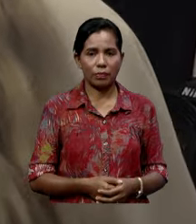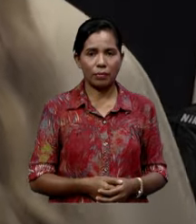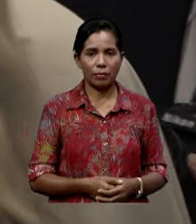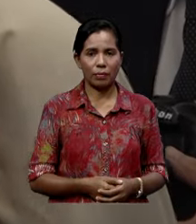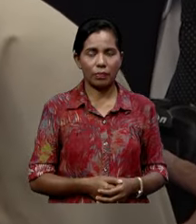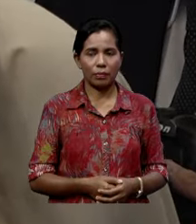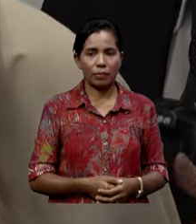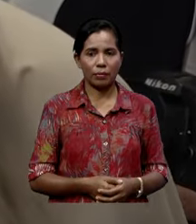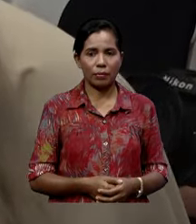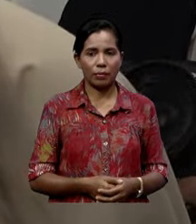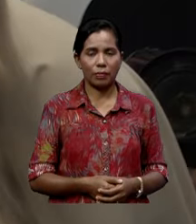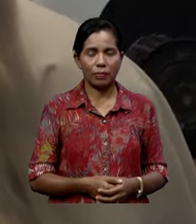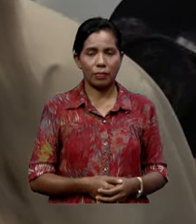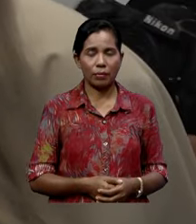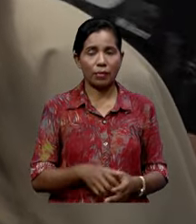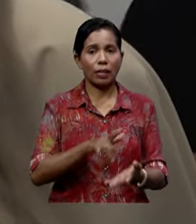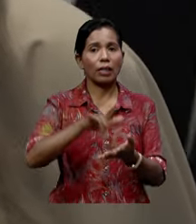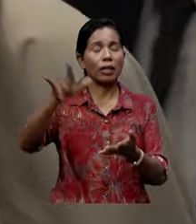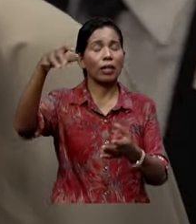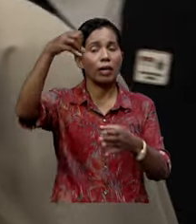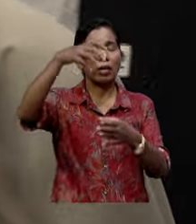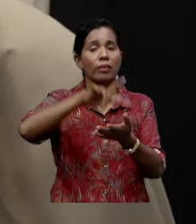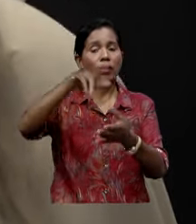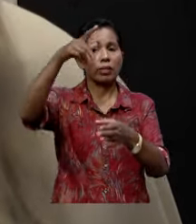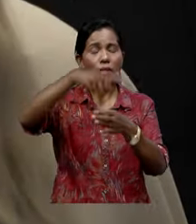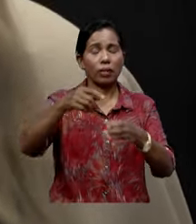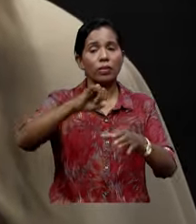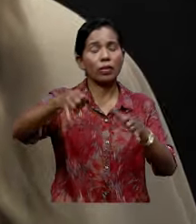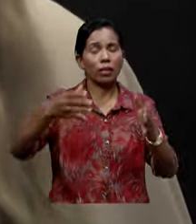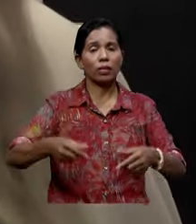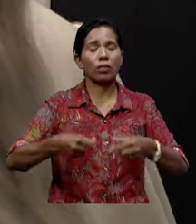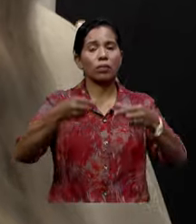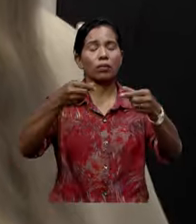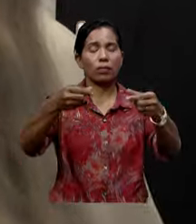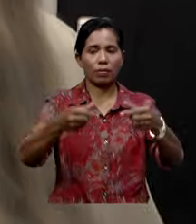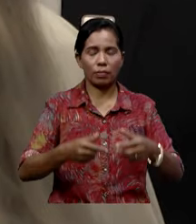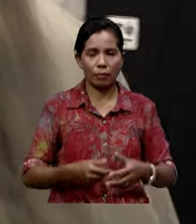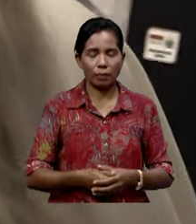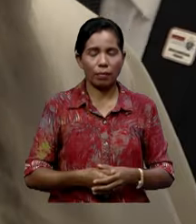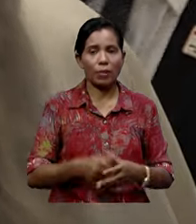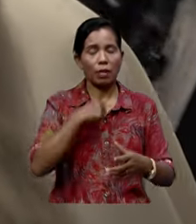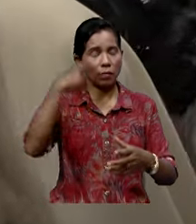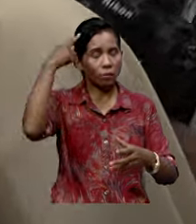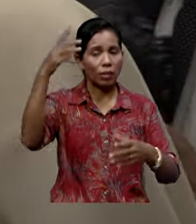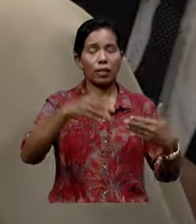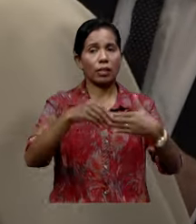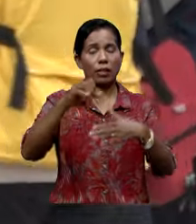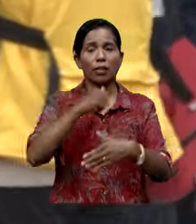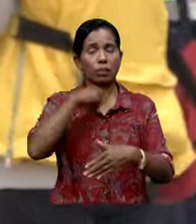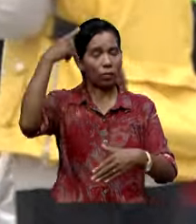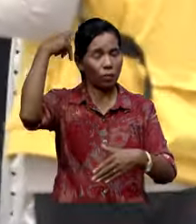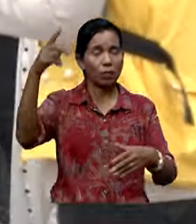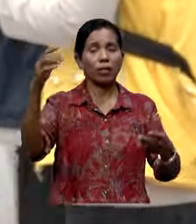Grazie. E Avion Laran, giornalista Balo, entrega mos presenti ba pontifici. Líder máximo Igreja Católica Romana ho